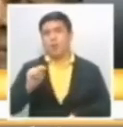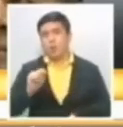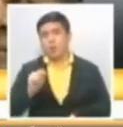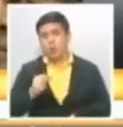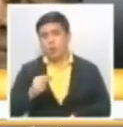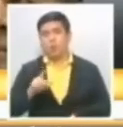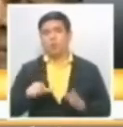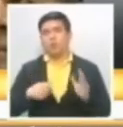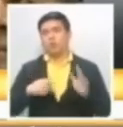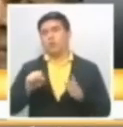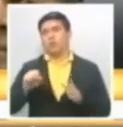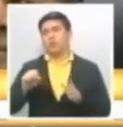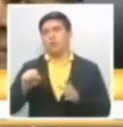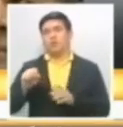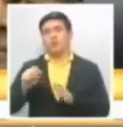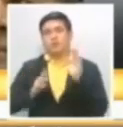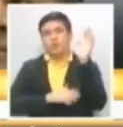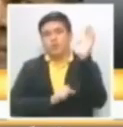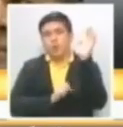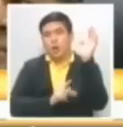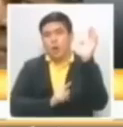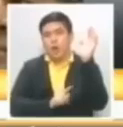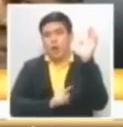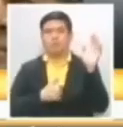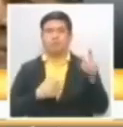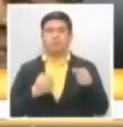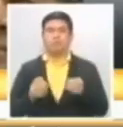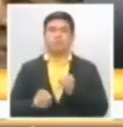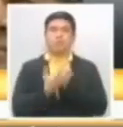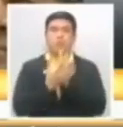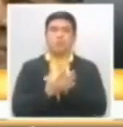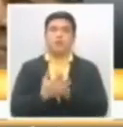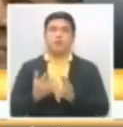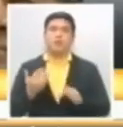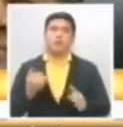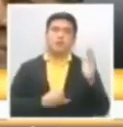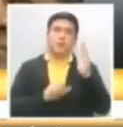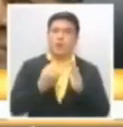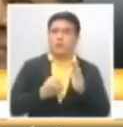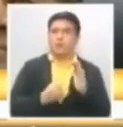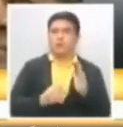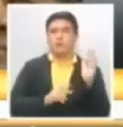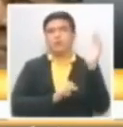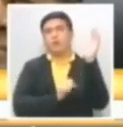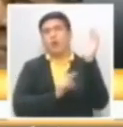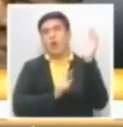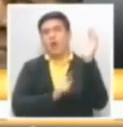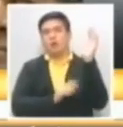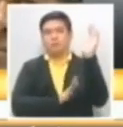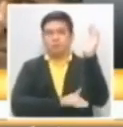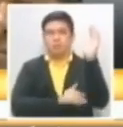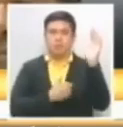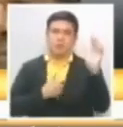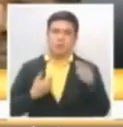พี่น้องประชาชนชาวจังหวัดสงขลาพี่น้องรอบทะเลสาบประกอบอาชีพประมงครับในทะเลสาบสงขลาผล